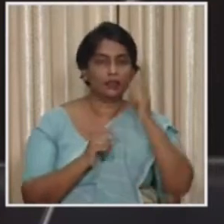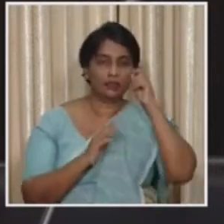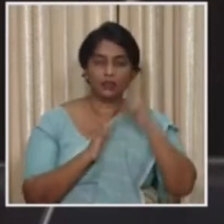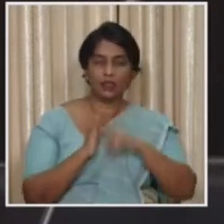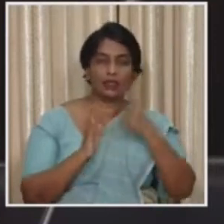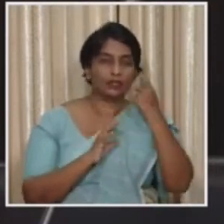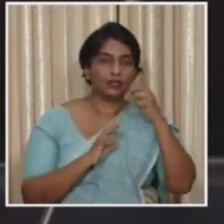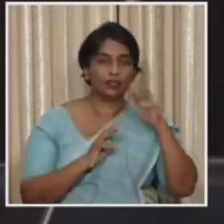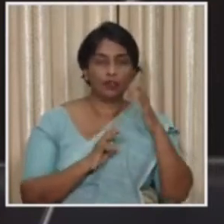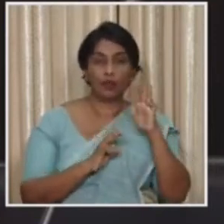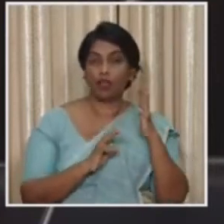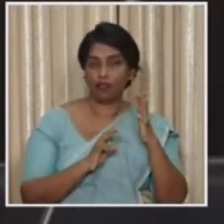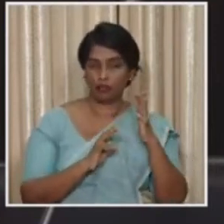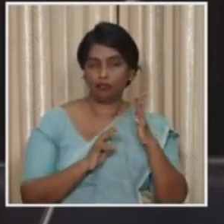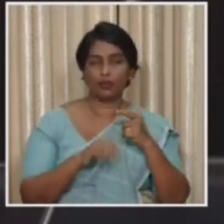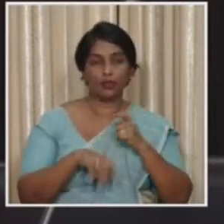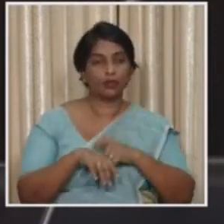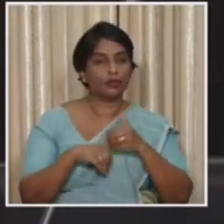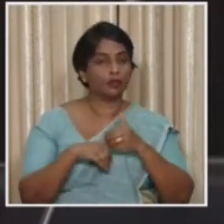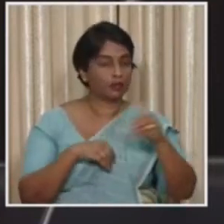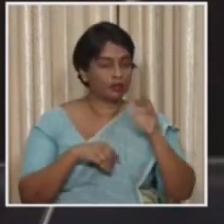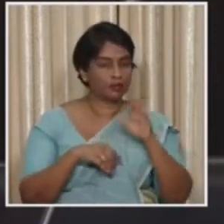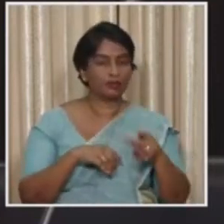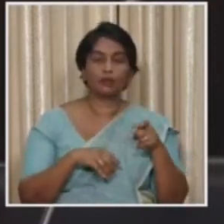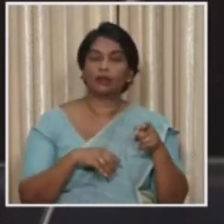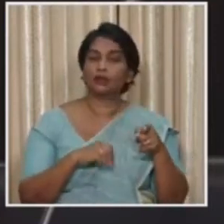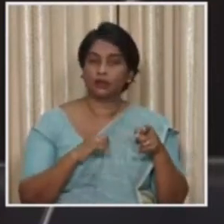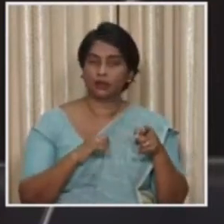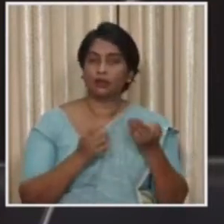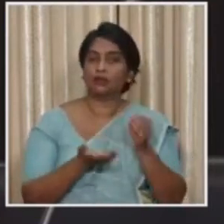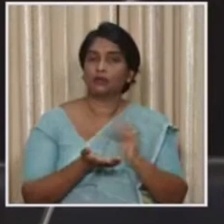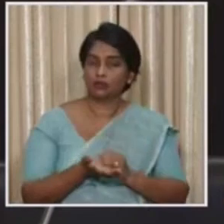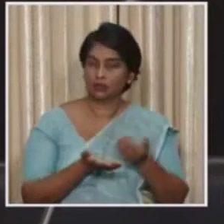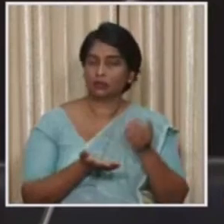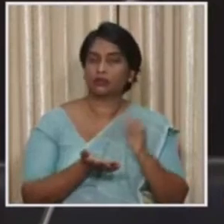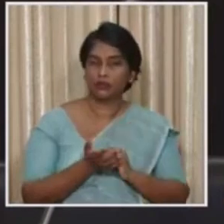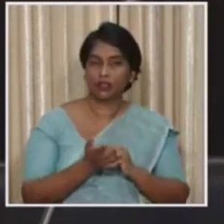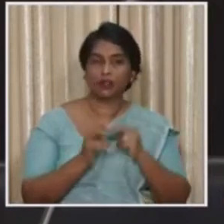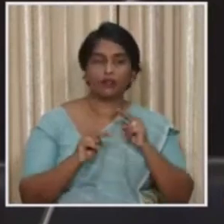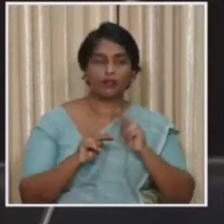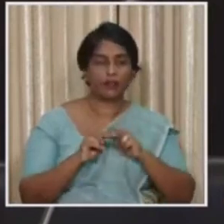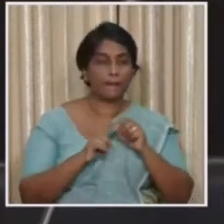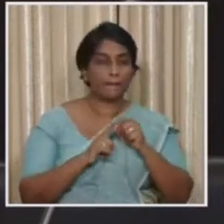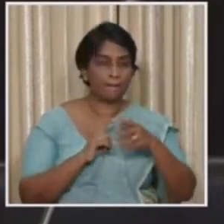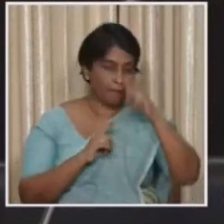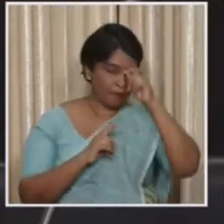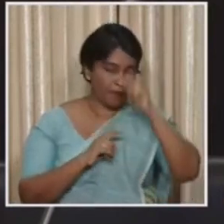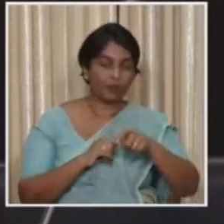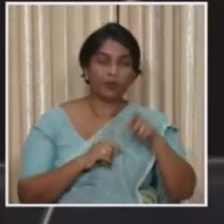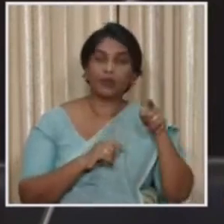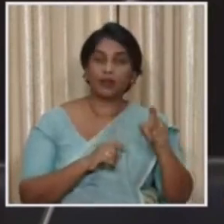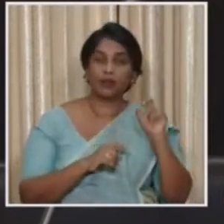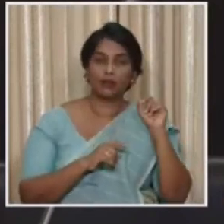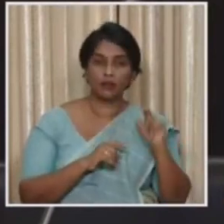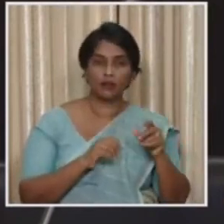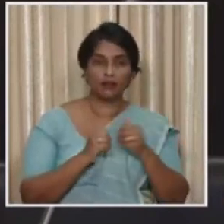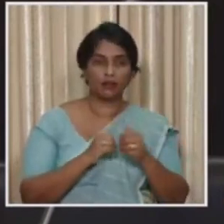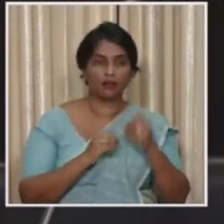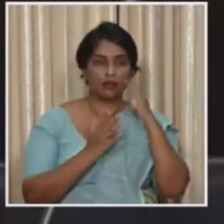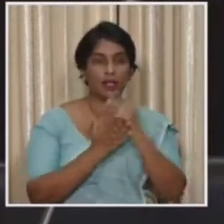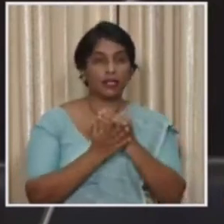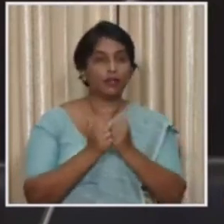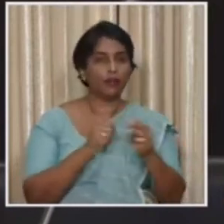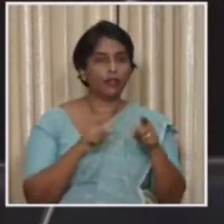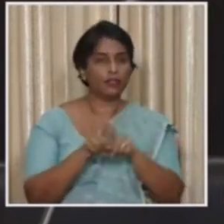1990 காலத்திலே அடிக்கடி ஃபெஸ்டஸ் பெரேராவுடைய நாமம் ஒழித்து கொண்டிருக்கும் அவருடைய ஆதரவாளர்கள் அந்த பிரதேசத்தில் இருந்த